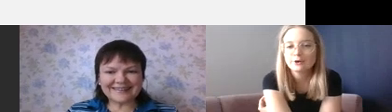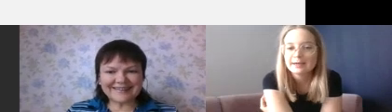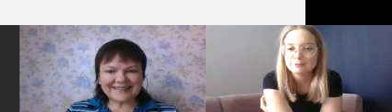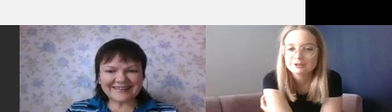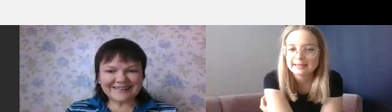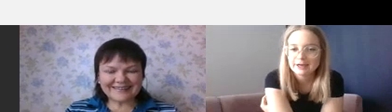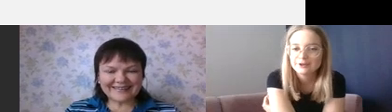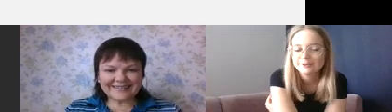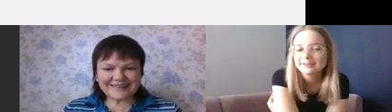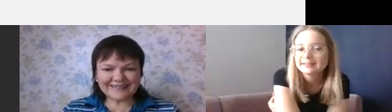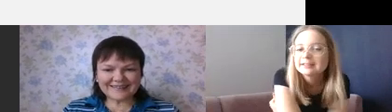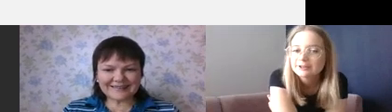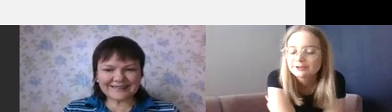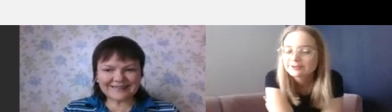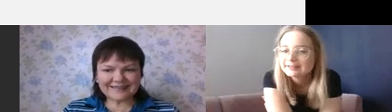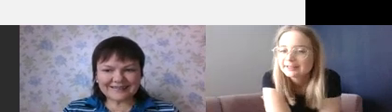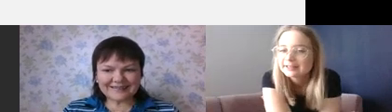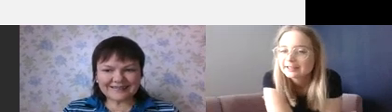On sul mingi kogemus sellega?